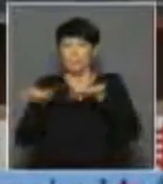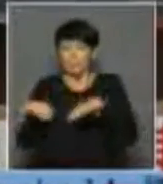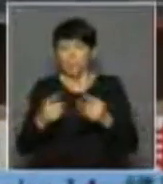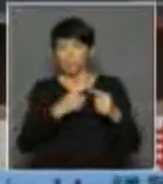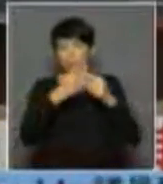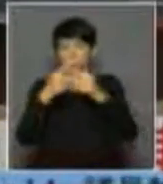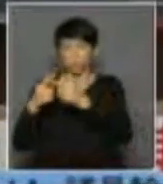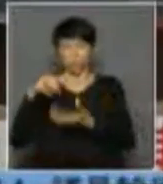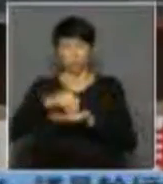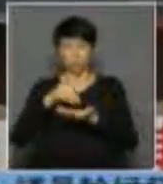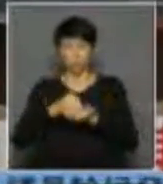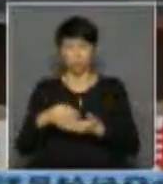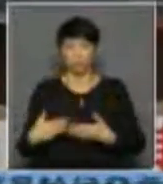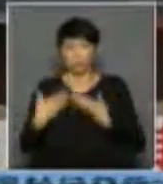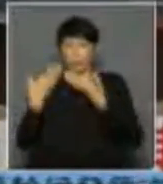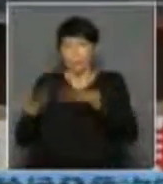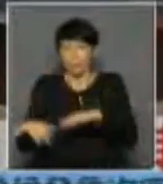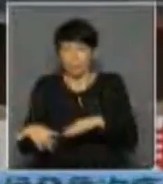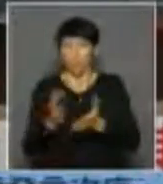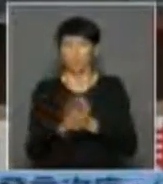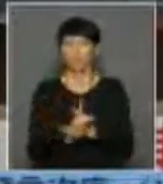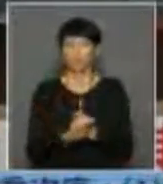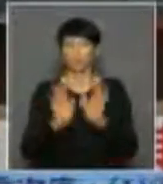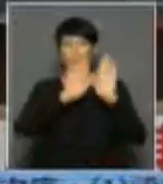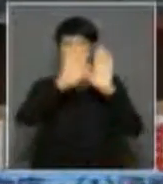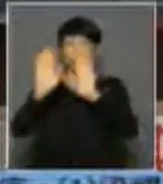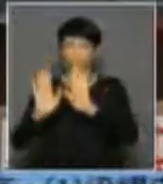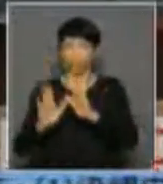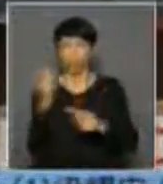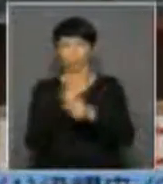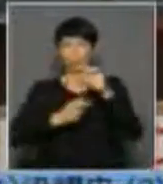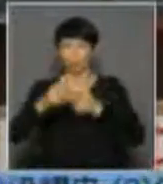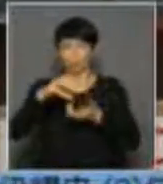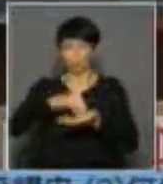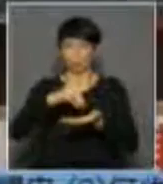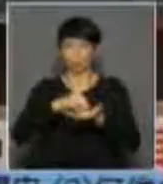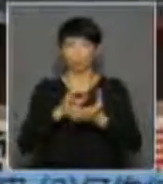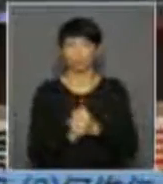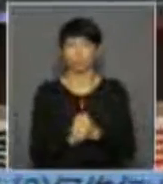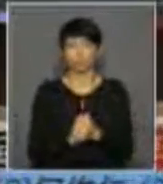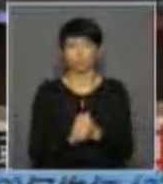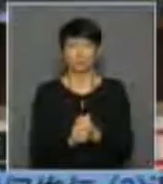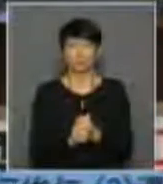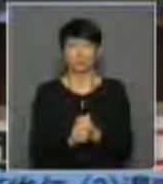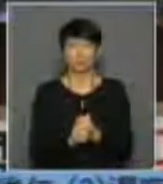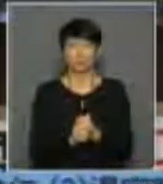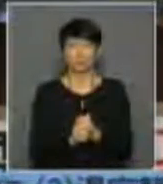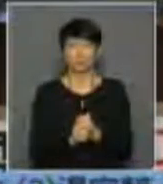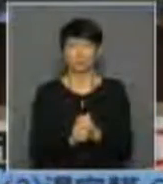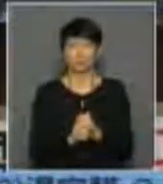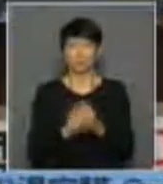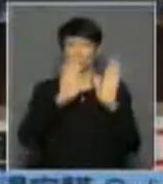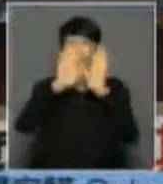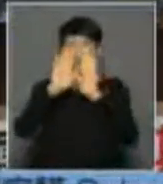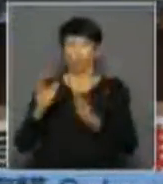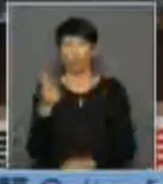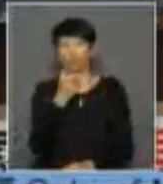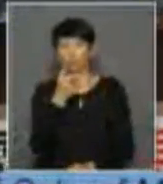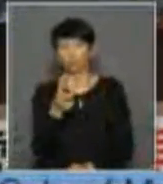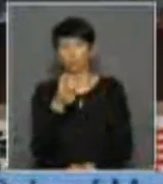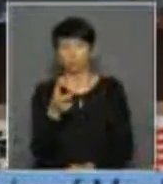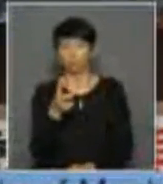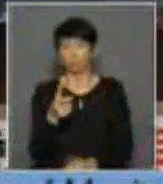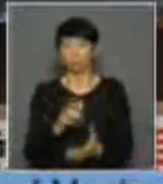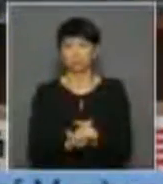你甚至俾廣告商決定。有人話廣告嗰啲錢啊，喂，真係係咁大